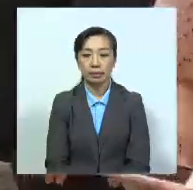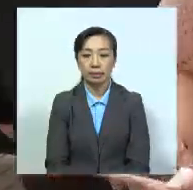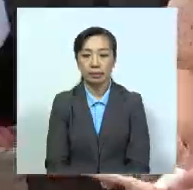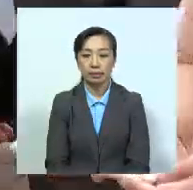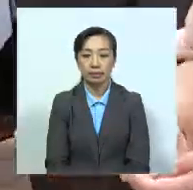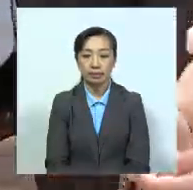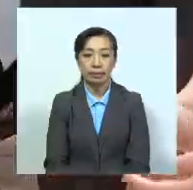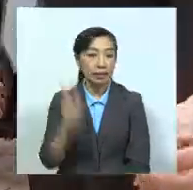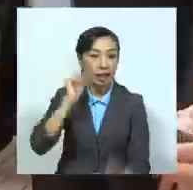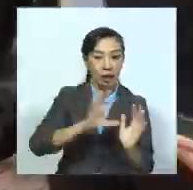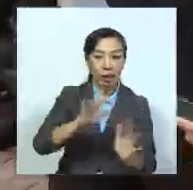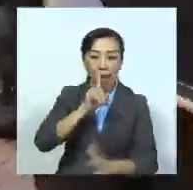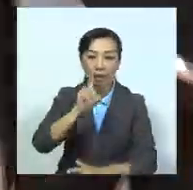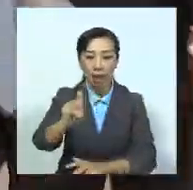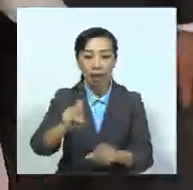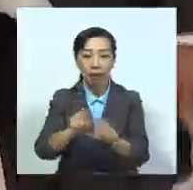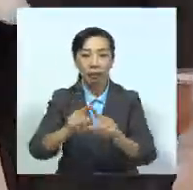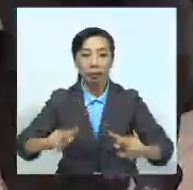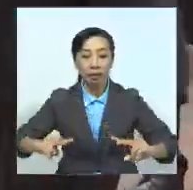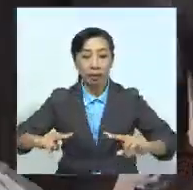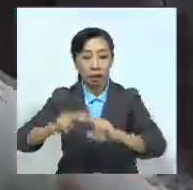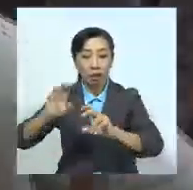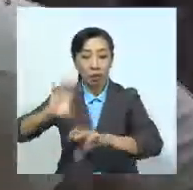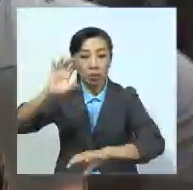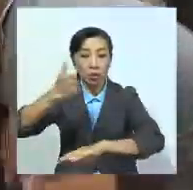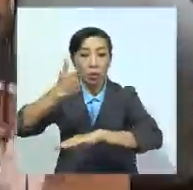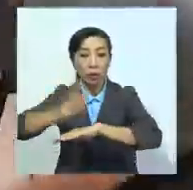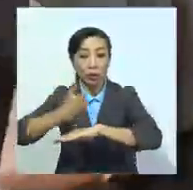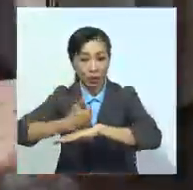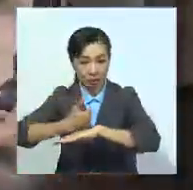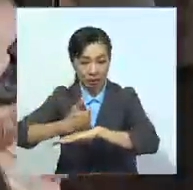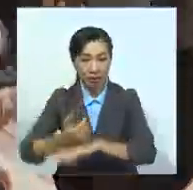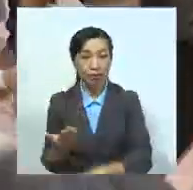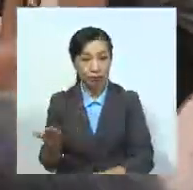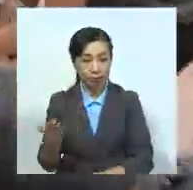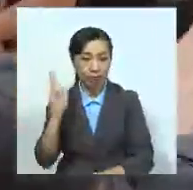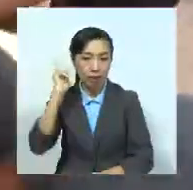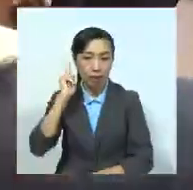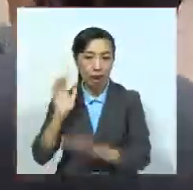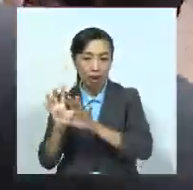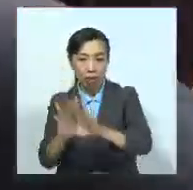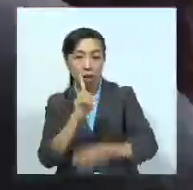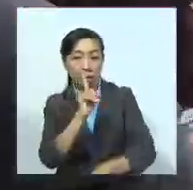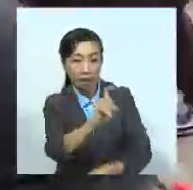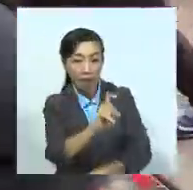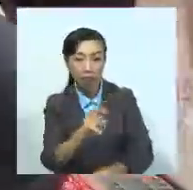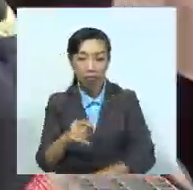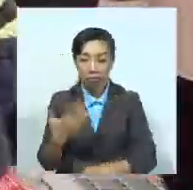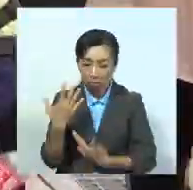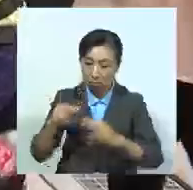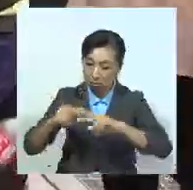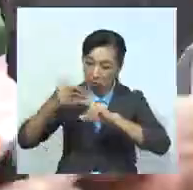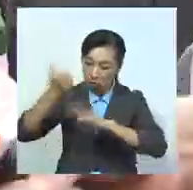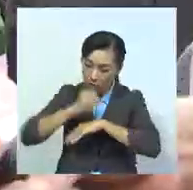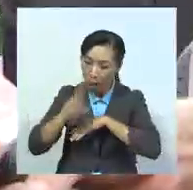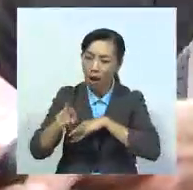อีกท่านหนึ่งที่นักข่าวไปสอบถามนะครับก็คือทางด้านของพลเอกอนุพงษ์เผ่าจินดารัฐมนตรีว่าการกระทรวงมหาดไทยท่านก็บอกนะครับว่าได้มีการ